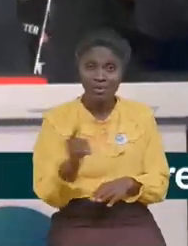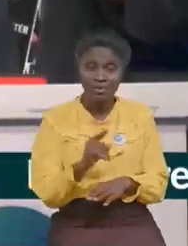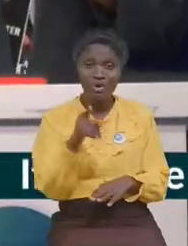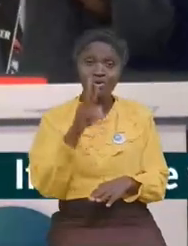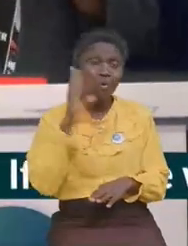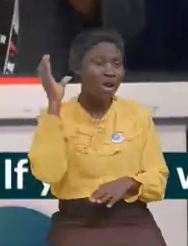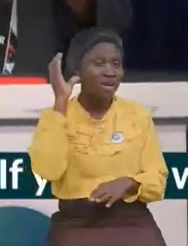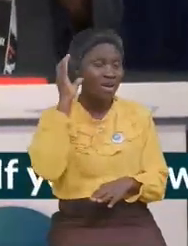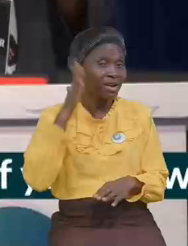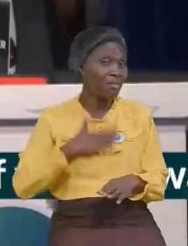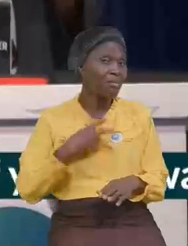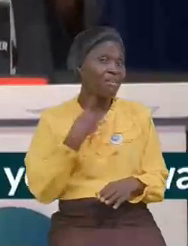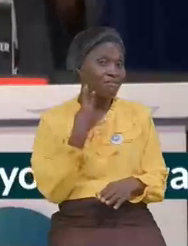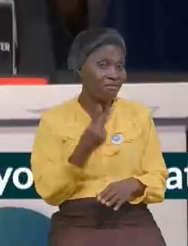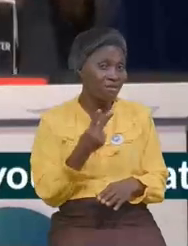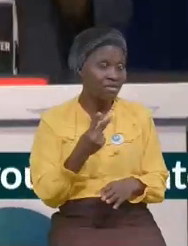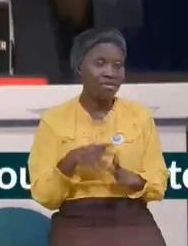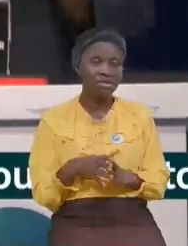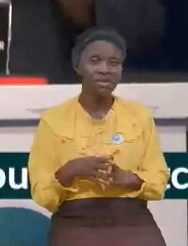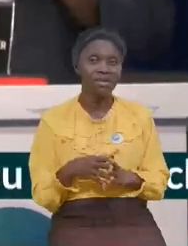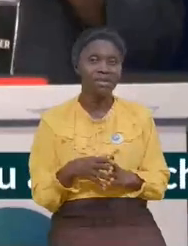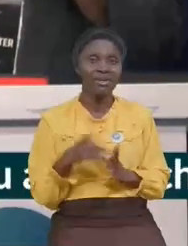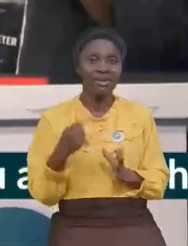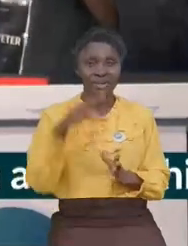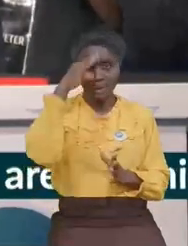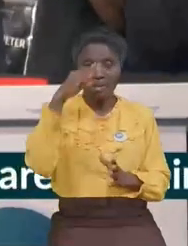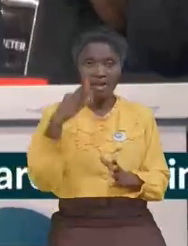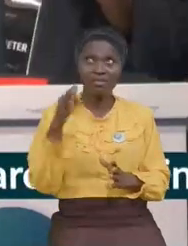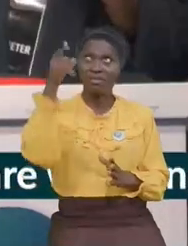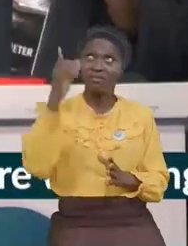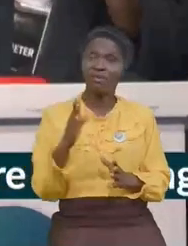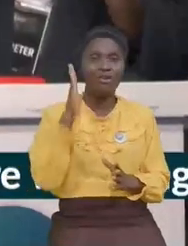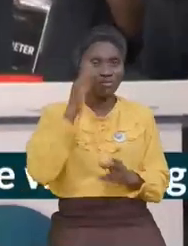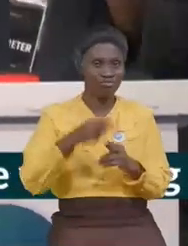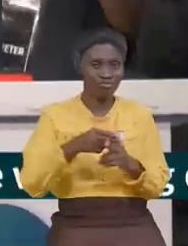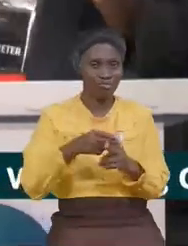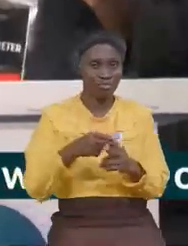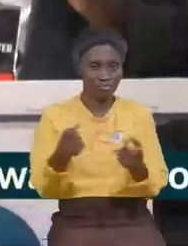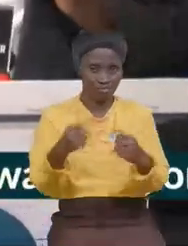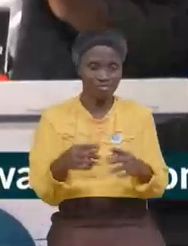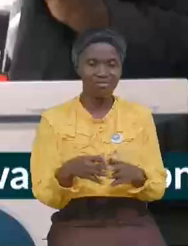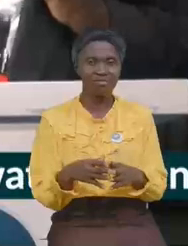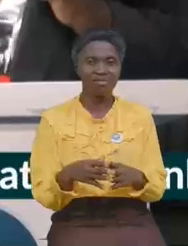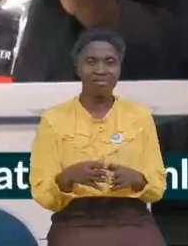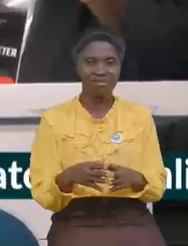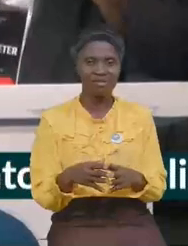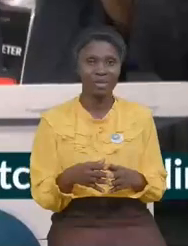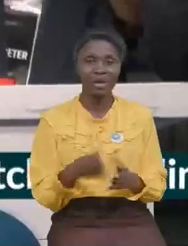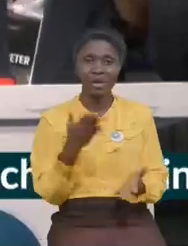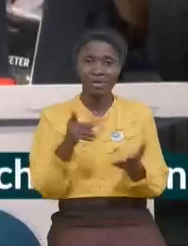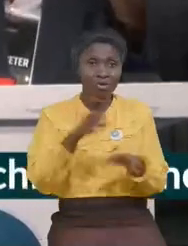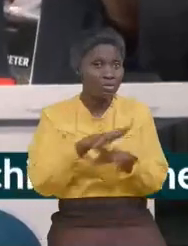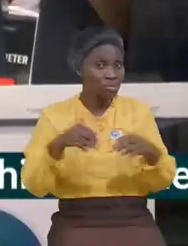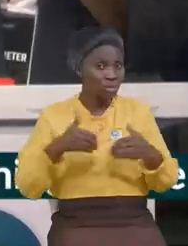Ou que vous entendiez ma voix, l'homme de Dieu montera bientôt sur le podium. Tu es